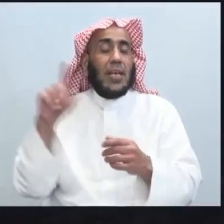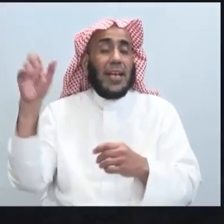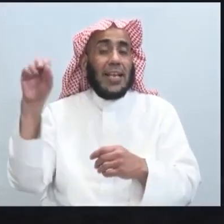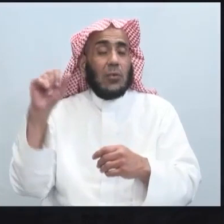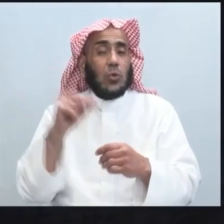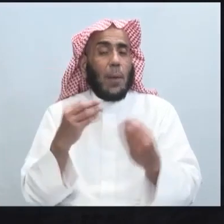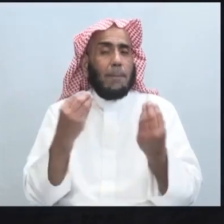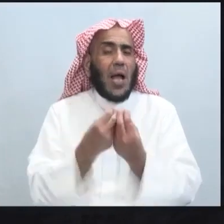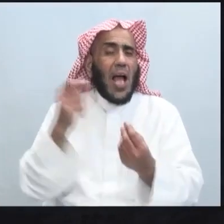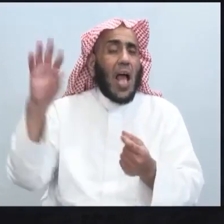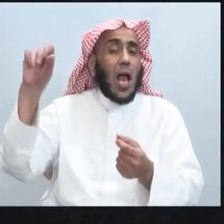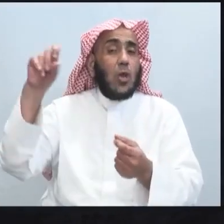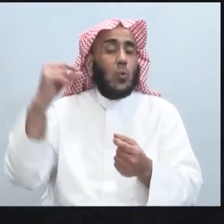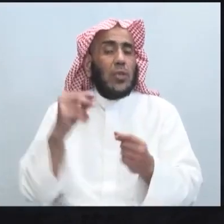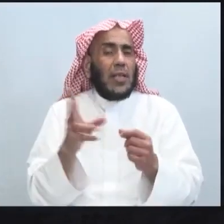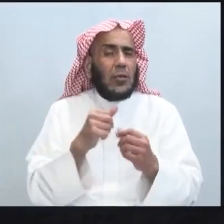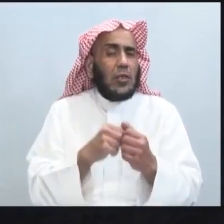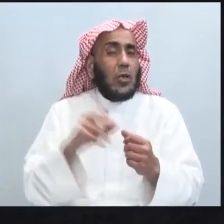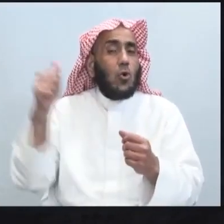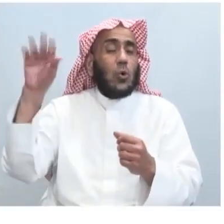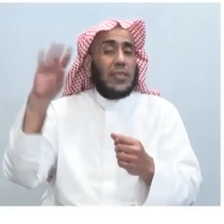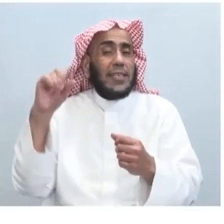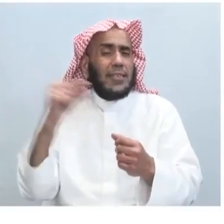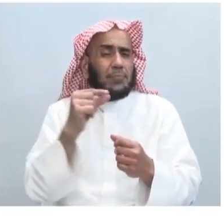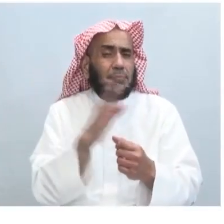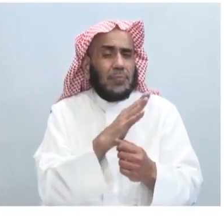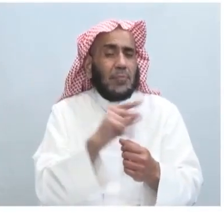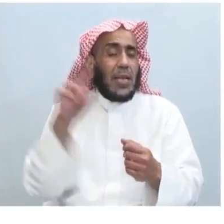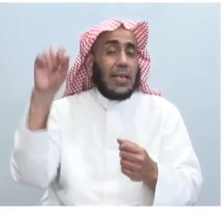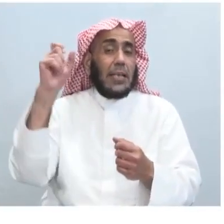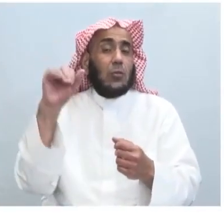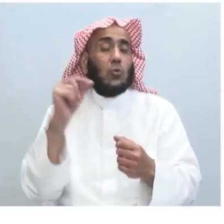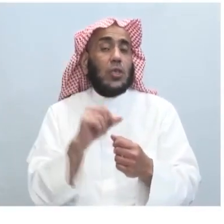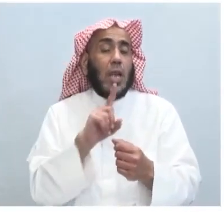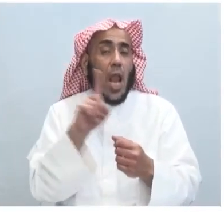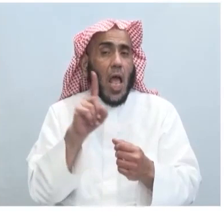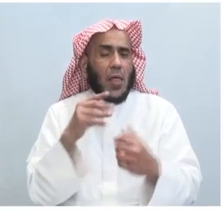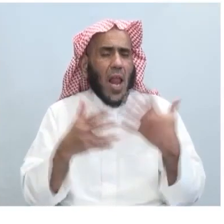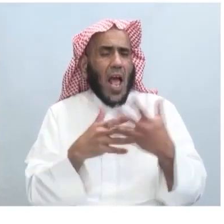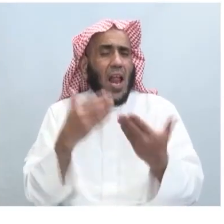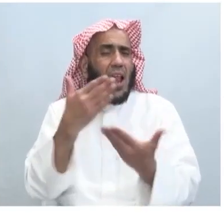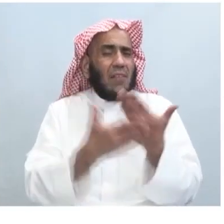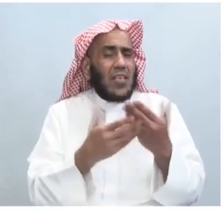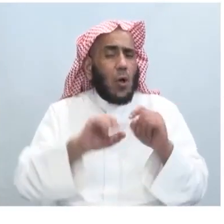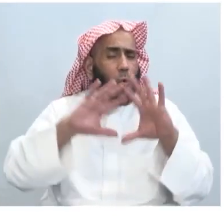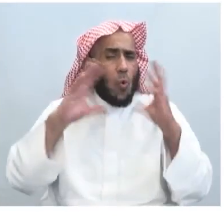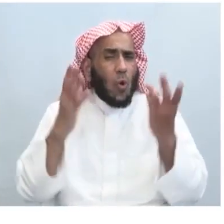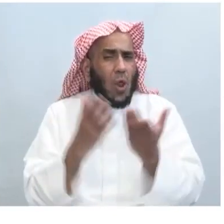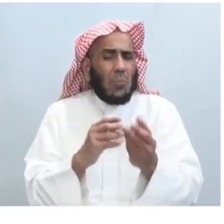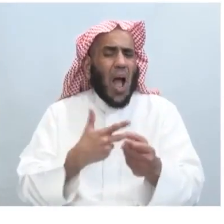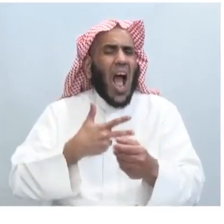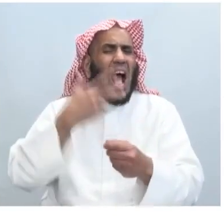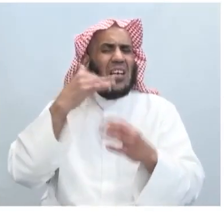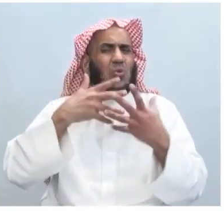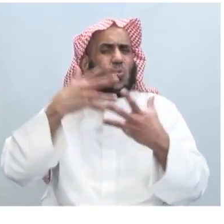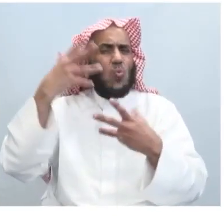مع اليود اعطاني اكسيد اكسيد النيتروجين لاحظ الحاله الفيزيائيه لها كلها غازيه